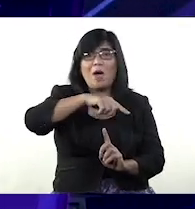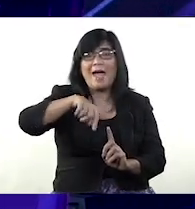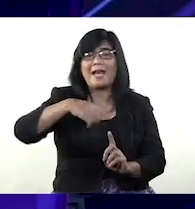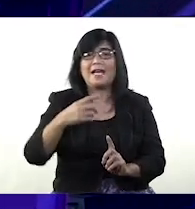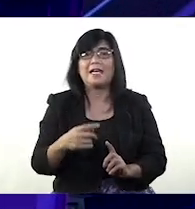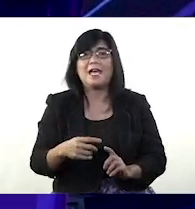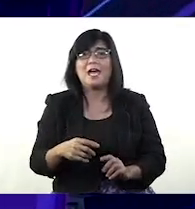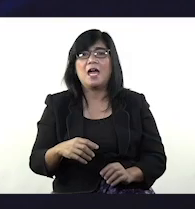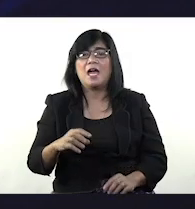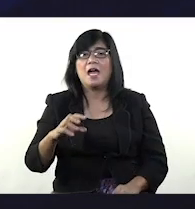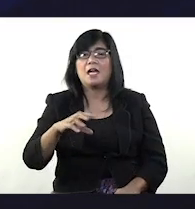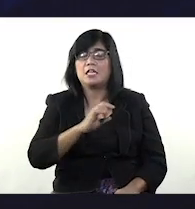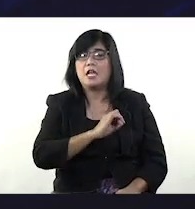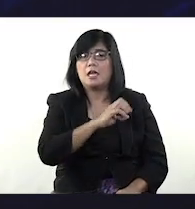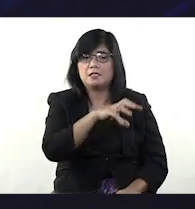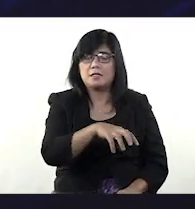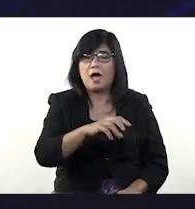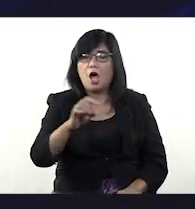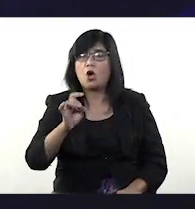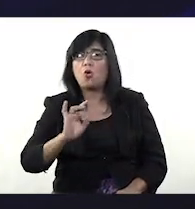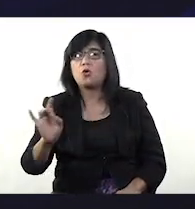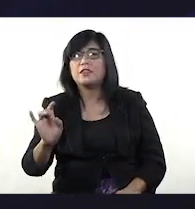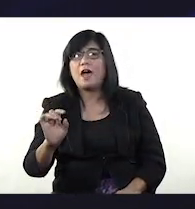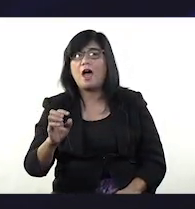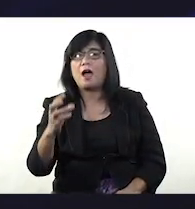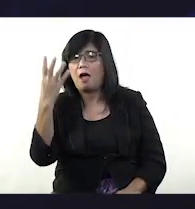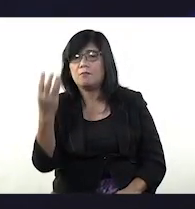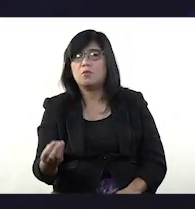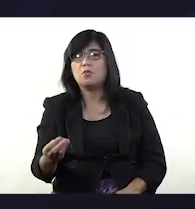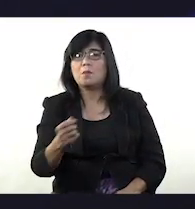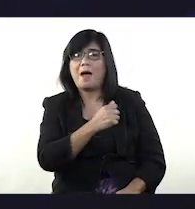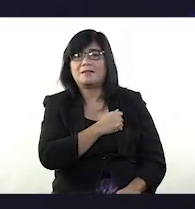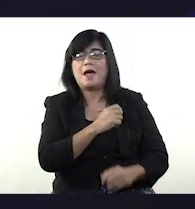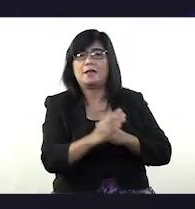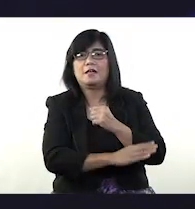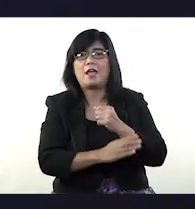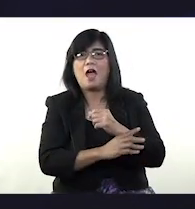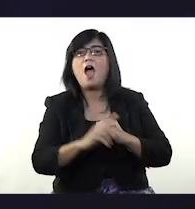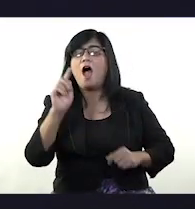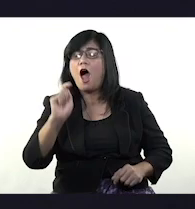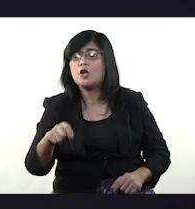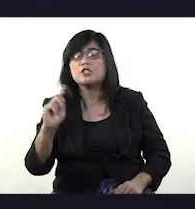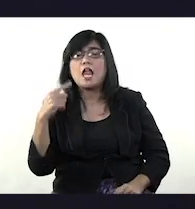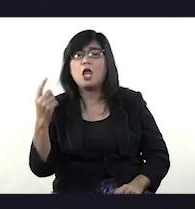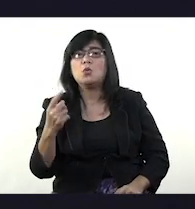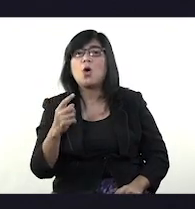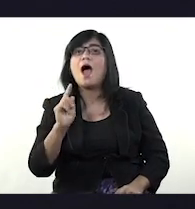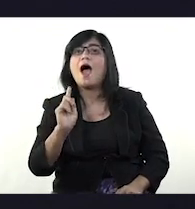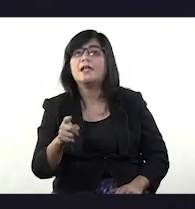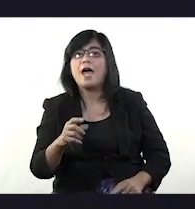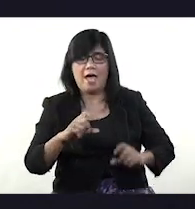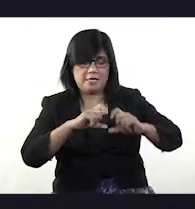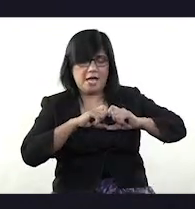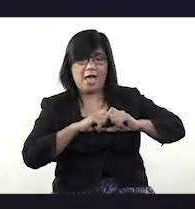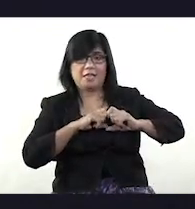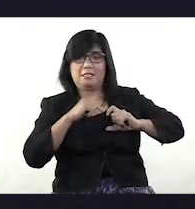Hai desa-kota bangsa dan negara Hai harus selalu ada dihati orang benar harus